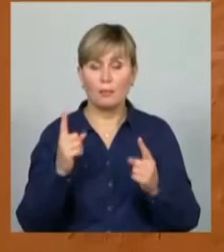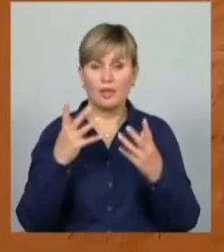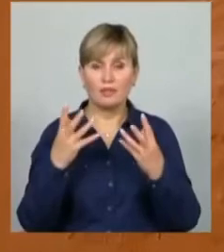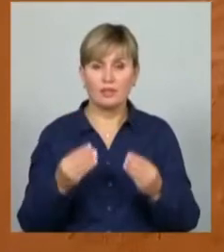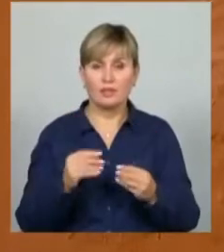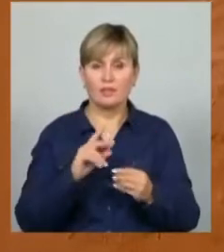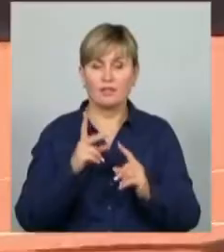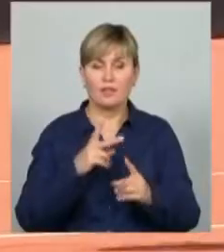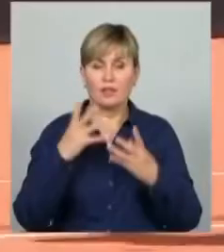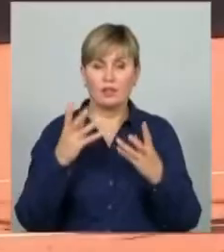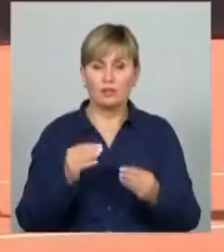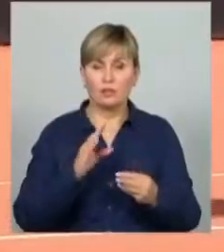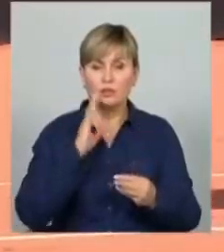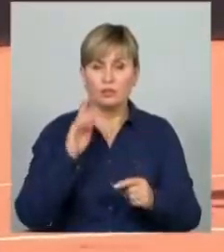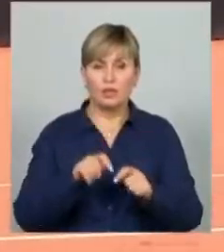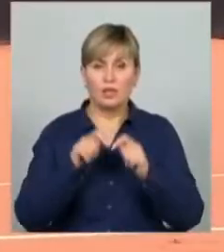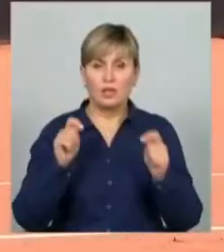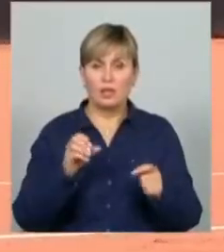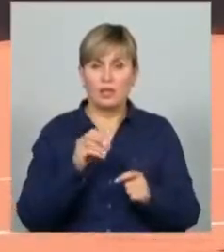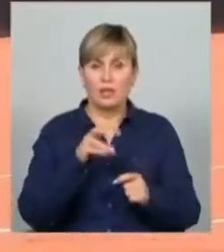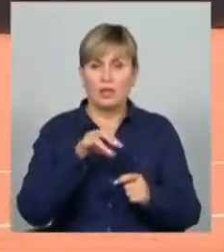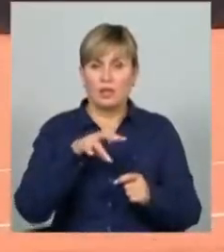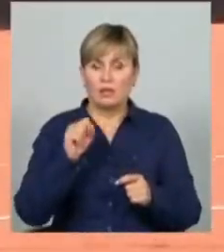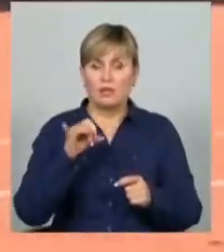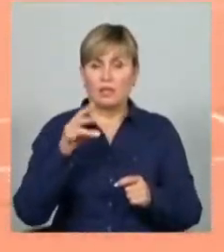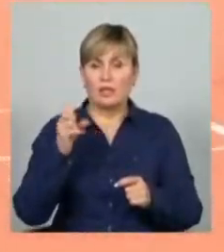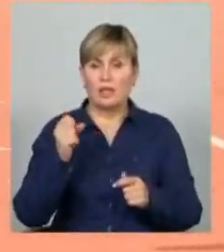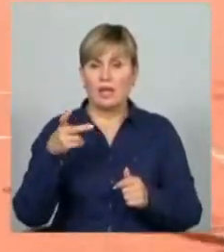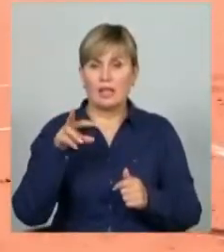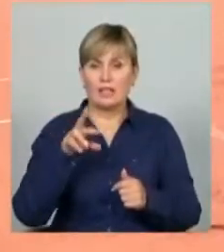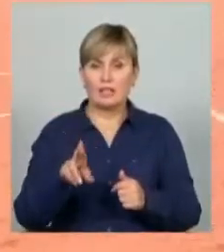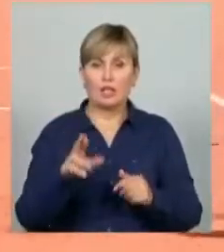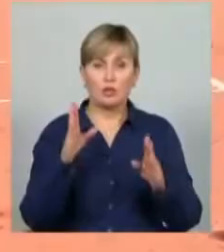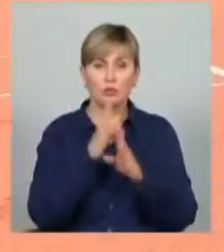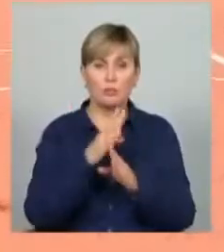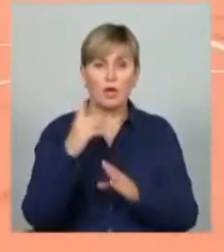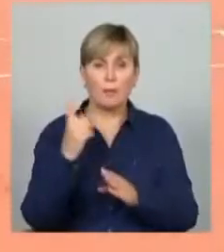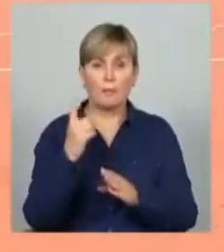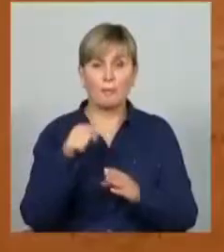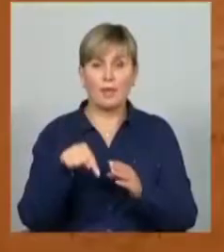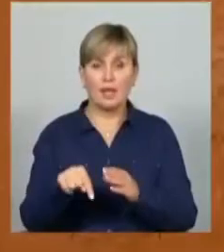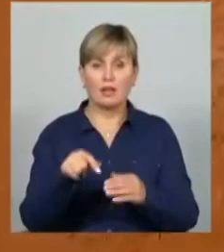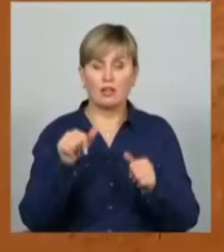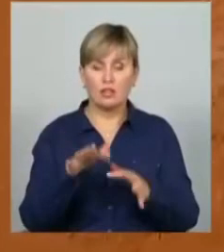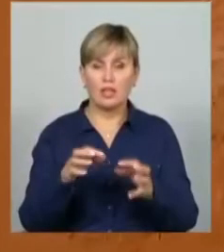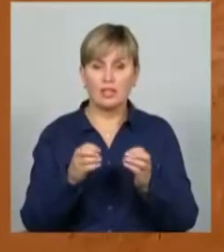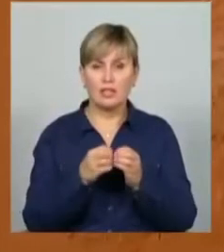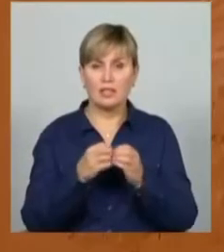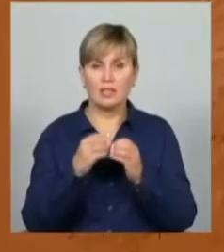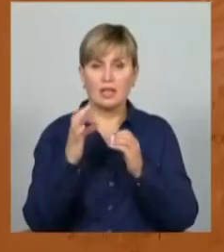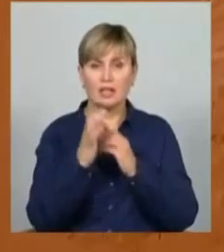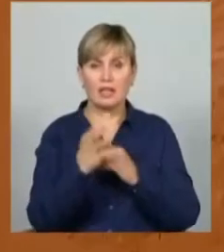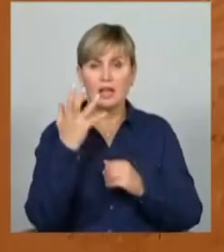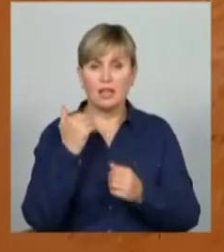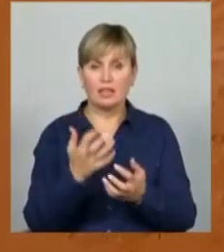первенства, на второй день утреннюю сессию открывали Елена Рыбакина и Надя Подороска. Судьба первого сета решилась в 10-м гейме, когда